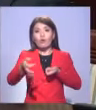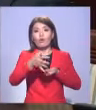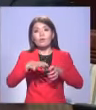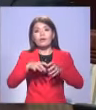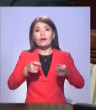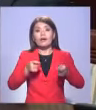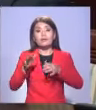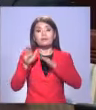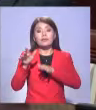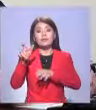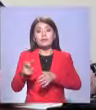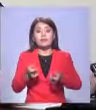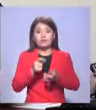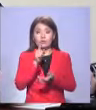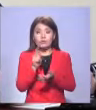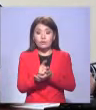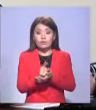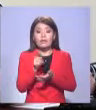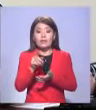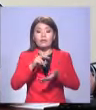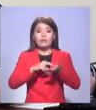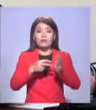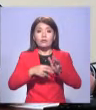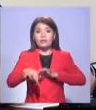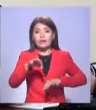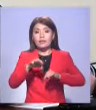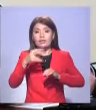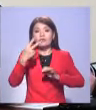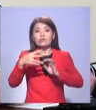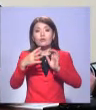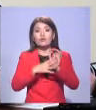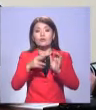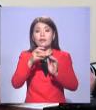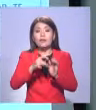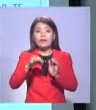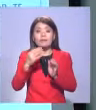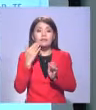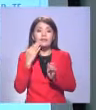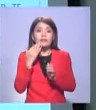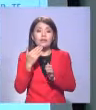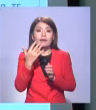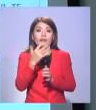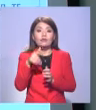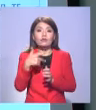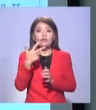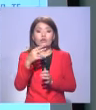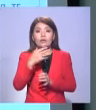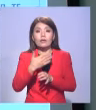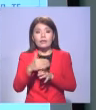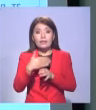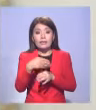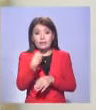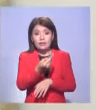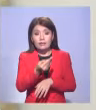әкімдерінің орынбасарлары басшылық жасайды. Айта кетейік, жоба аясында биыл 29 миллиард теңге сомасында 5,3 мың микрокредит беріліп,